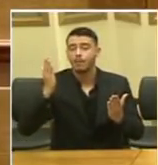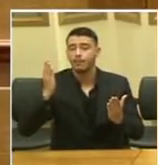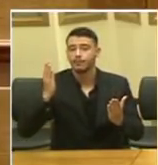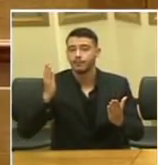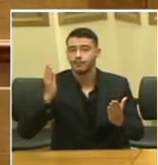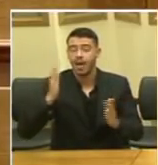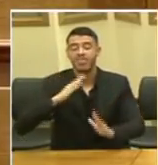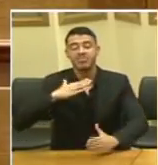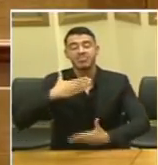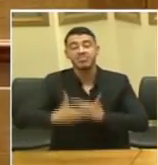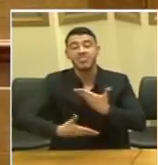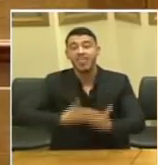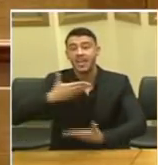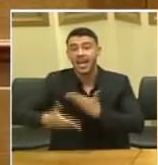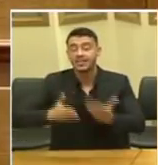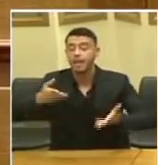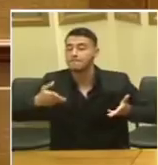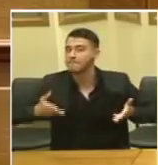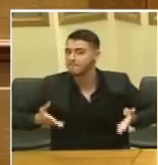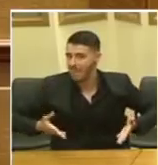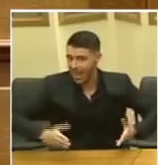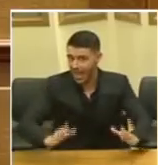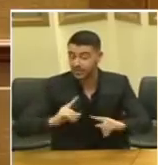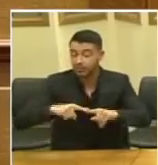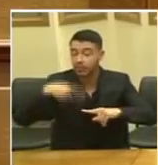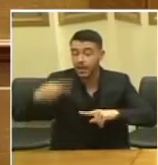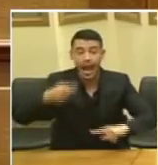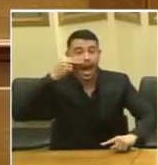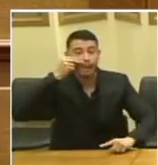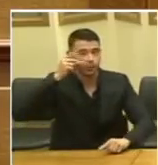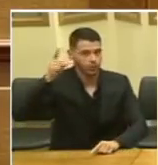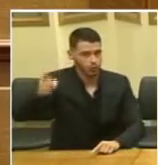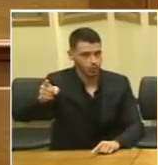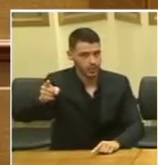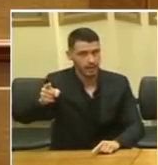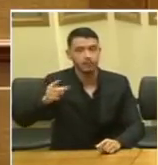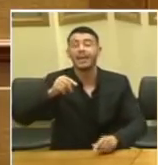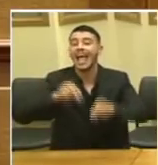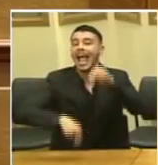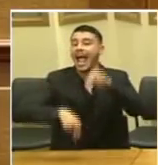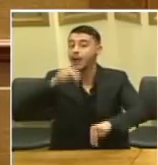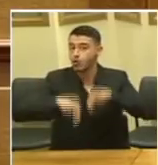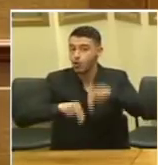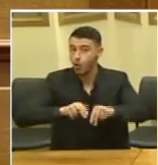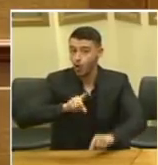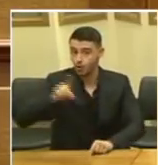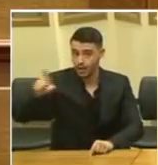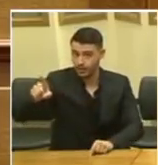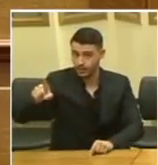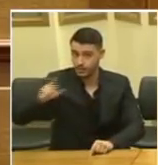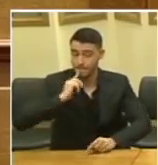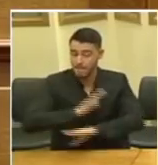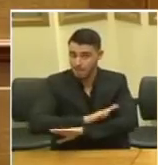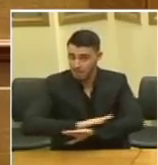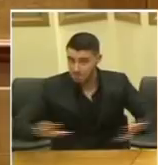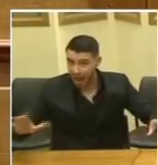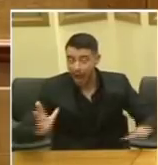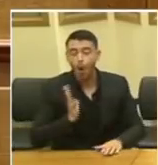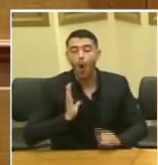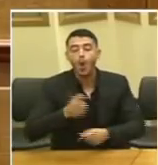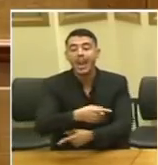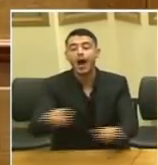διαδικασία από τη μεριά της Σφύρου, θα γίνουν εκλογές, θα γίνει δημοψήφισμα,